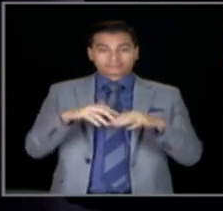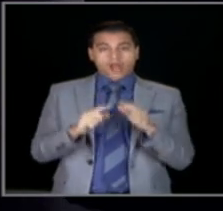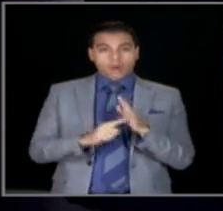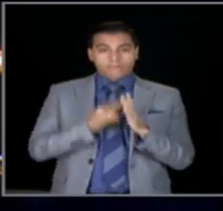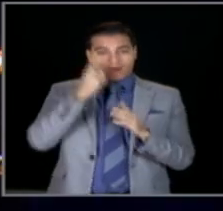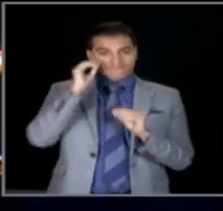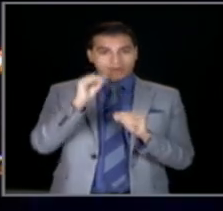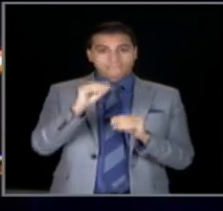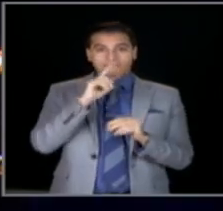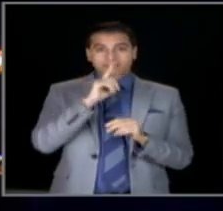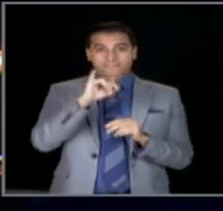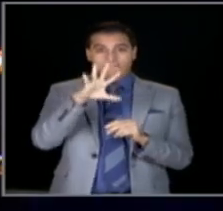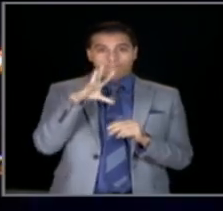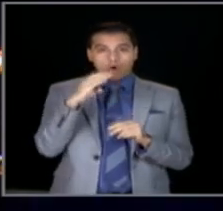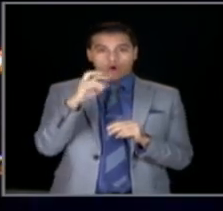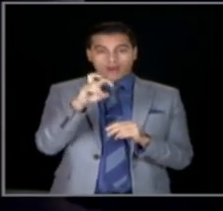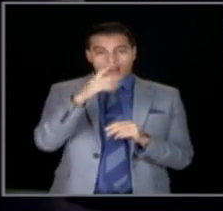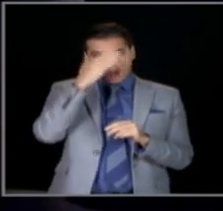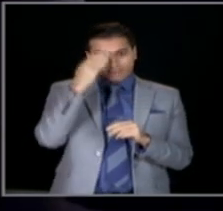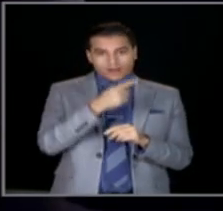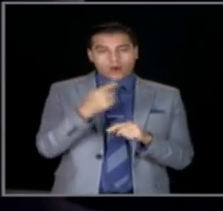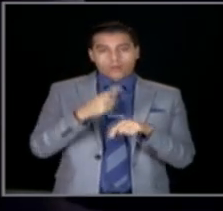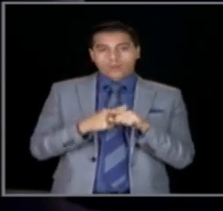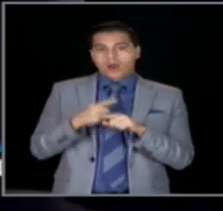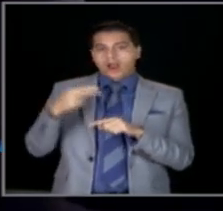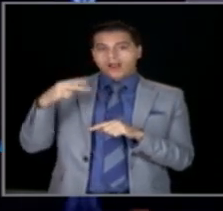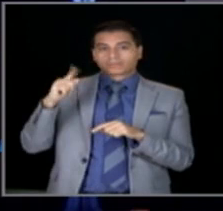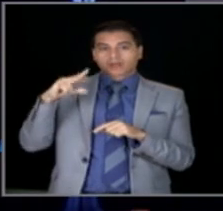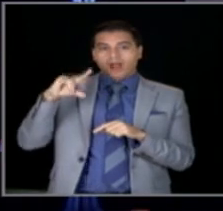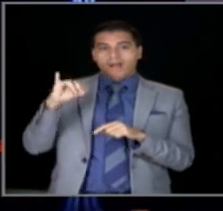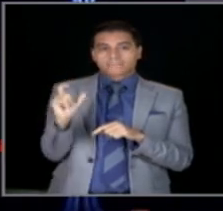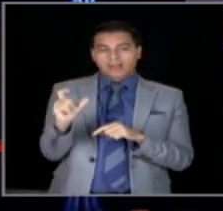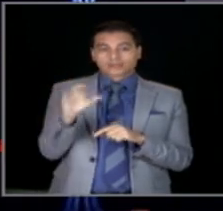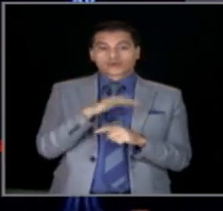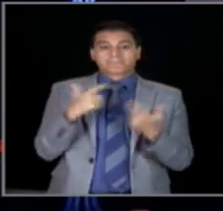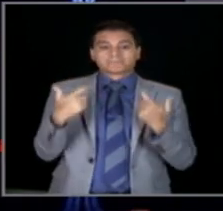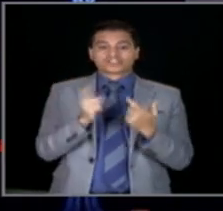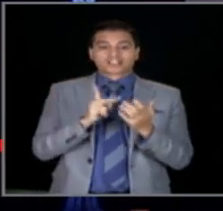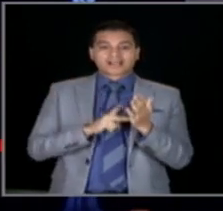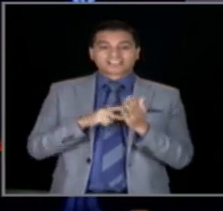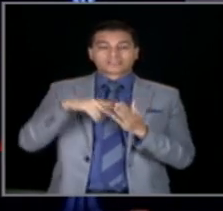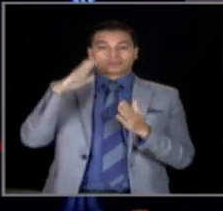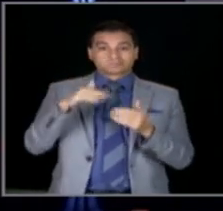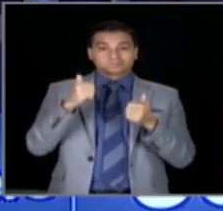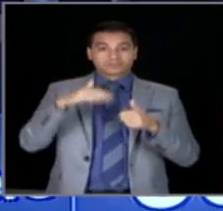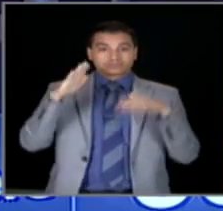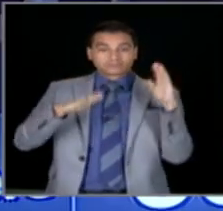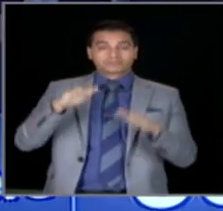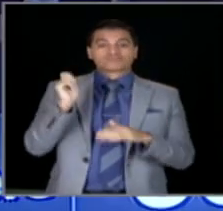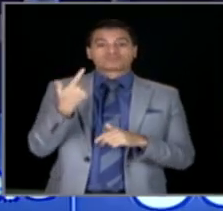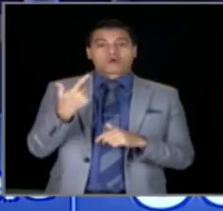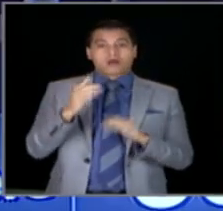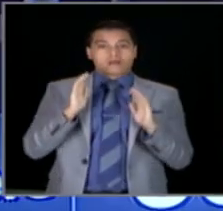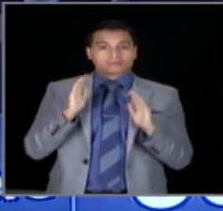مرة ما عدا مهجة وعبد الرحمن. محدش هيستنى حد يا شيرين. إيديكي على